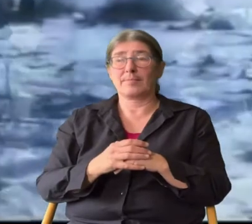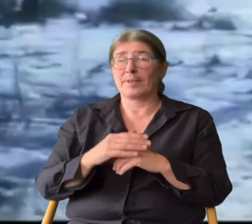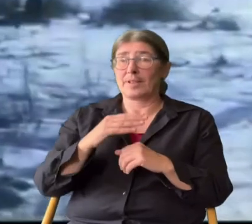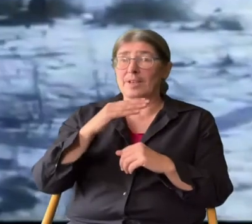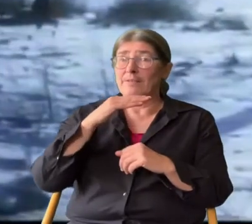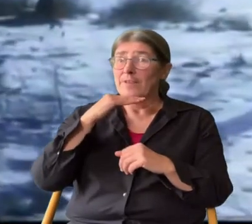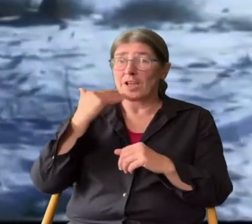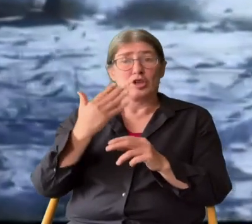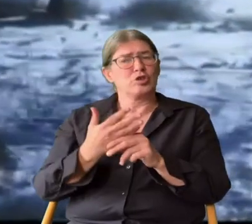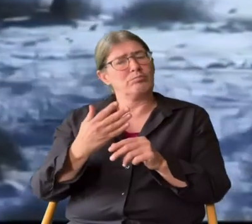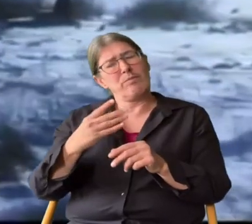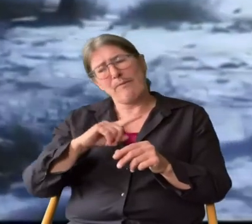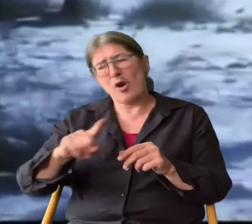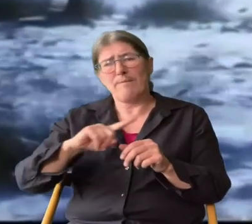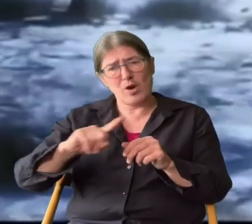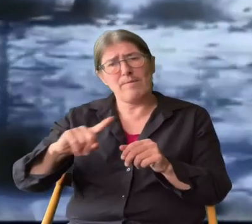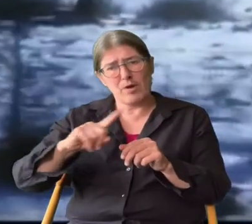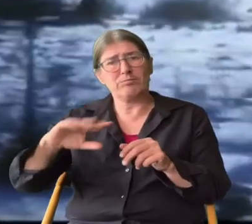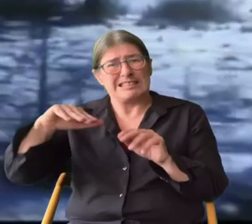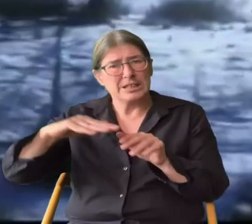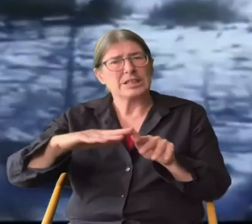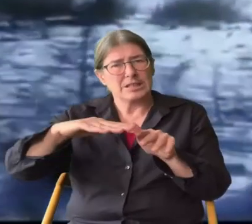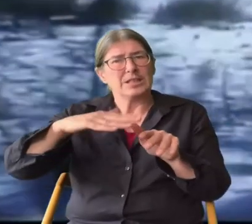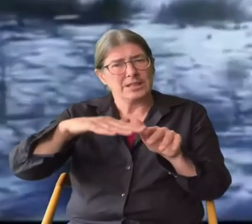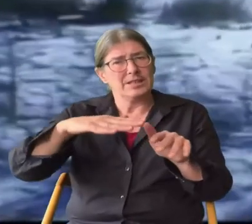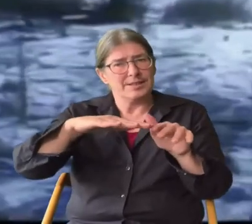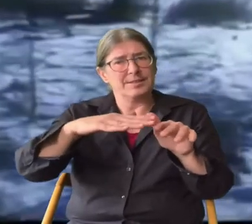Viele sind seit Wochen unterwegs.